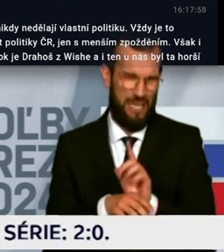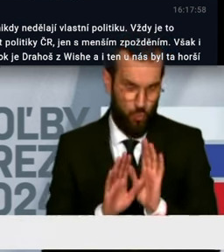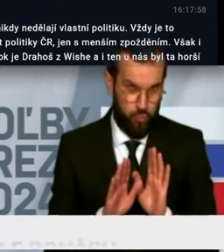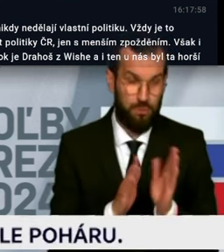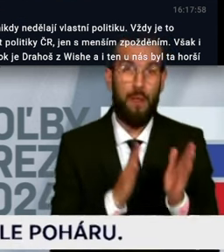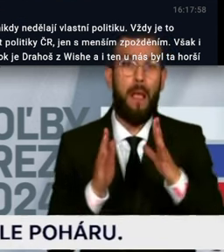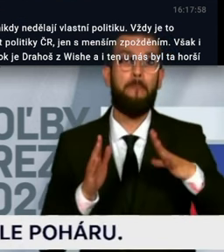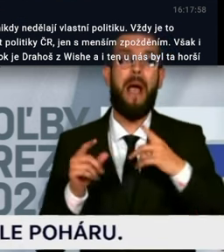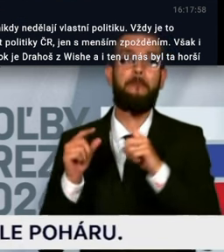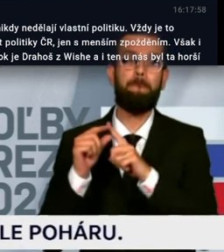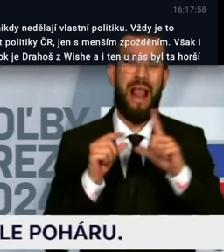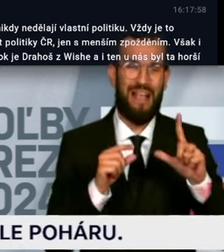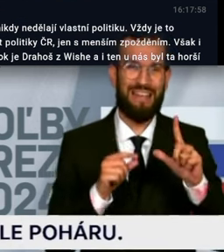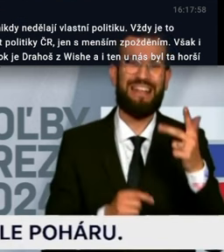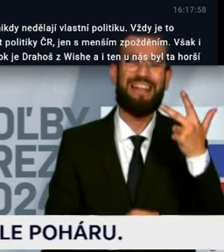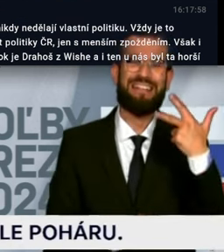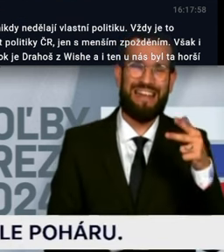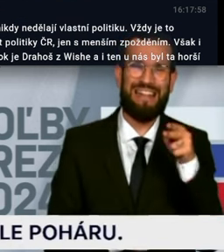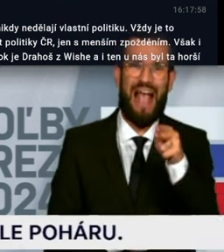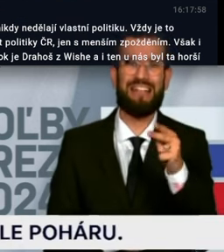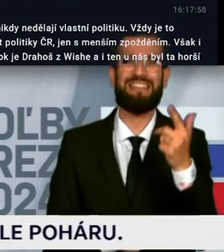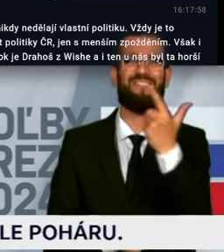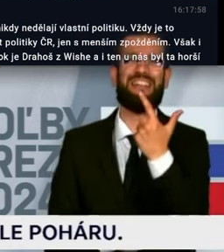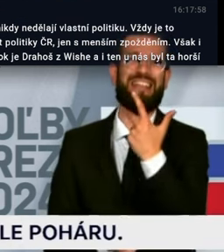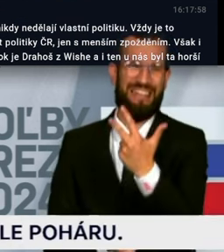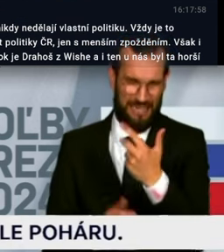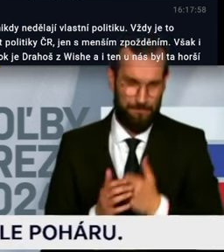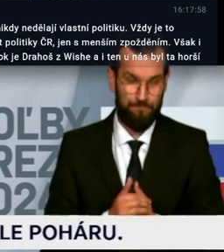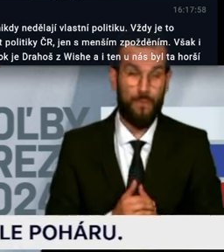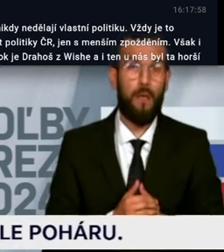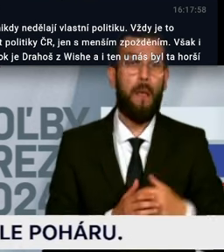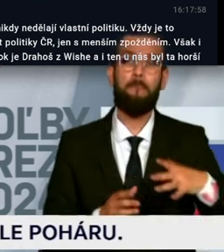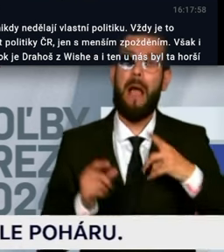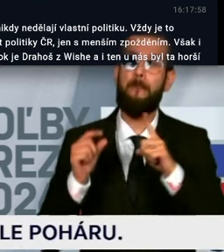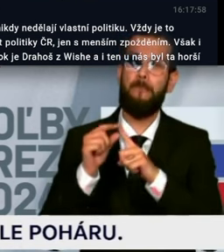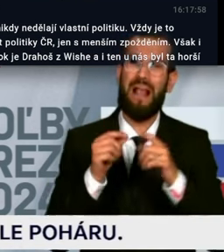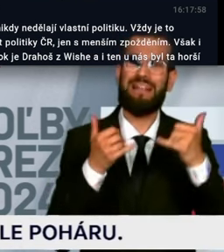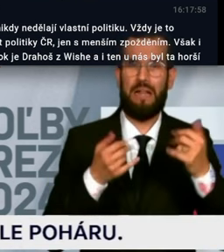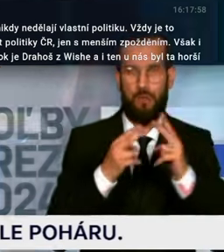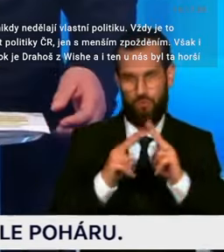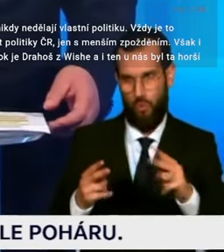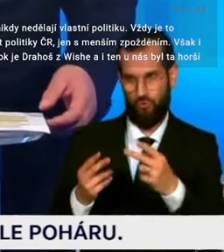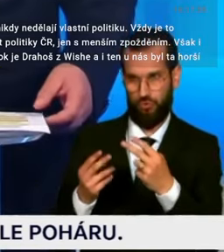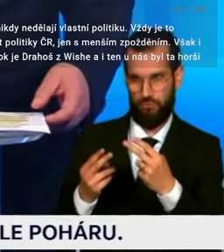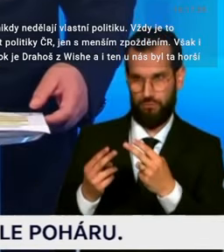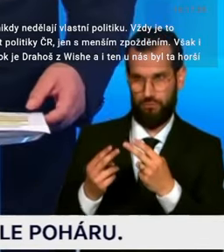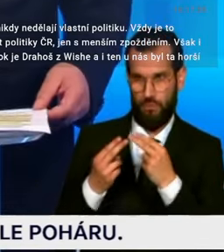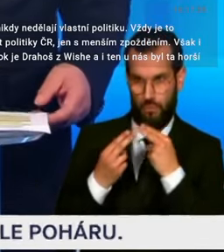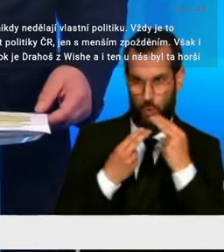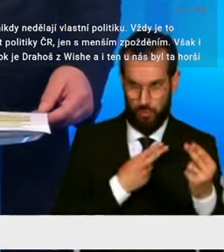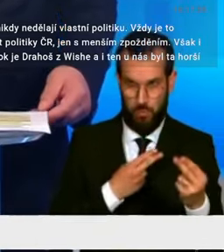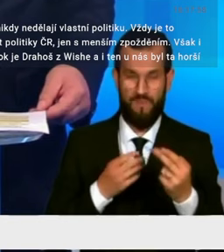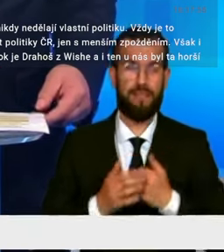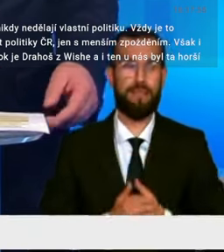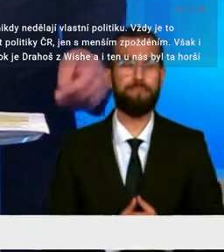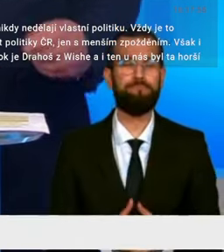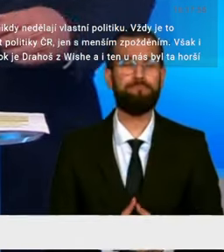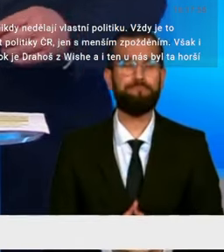pánovi pellegrinimu 13 minút 23 sekúnd teraz pán Pellegrini môžete reagovať na to čo odznelo